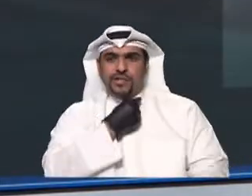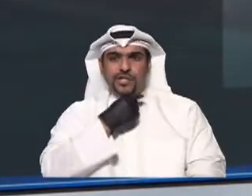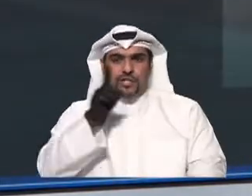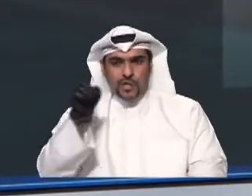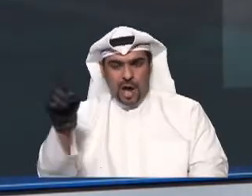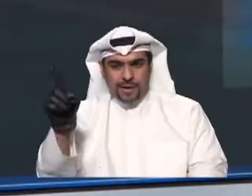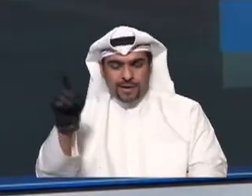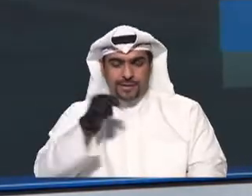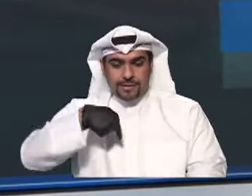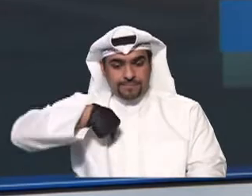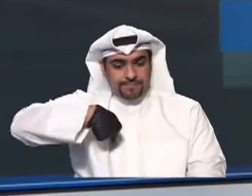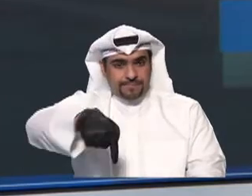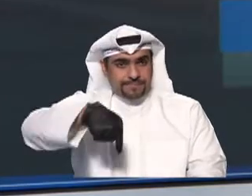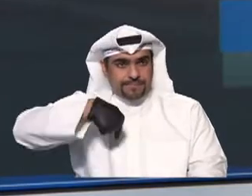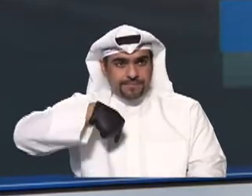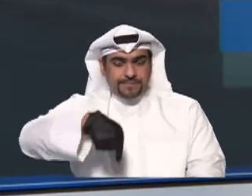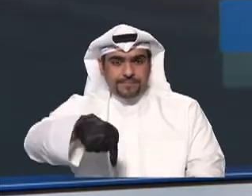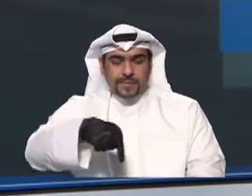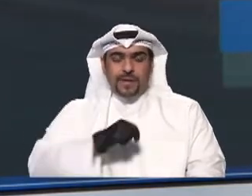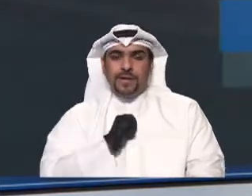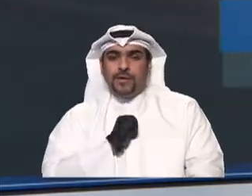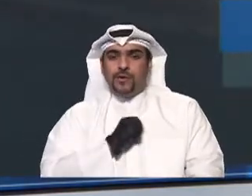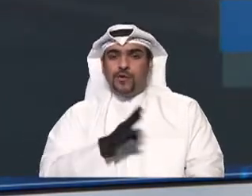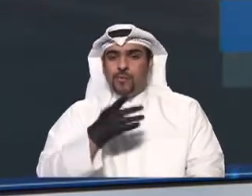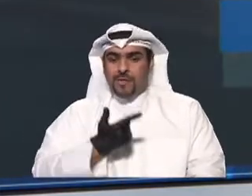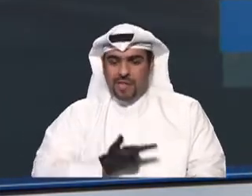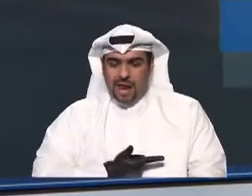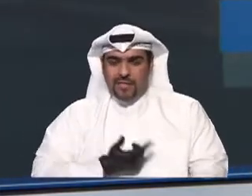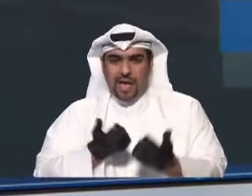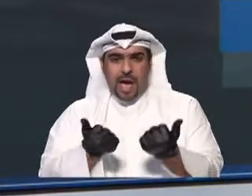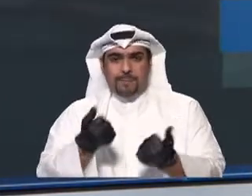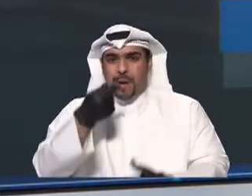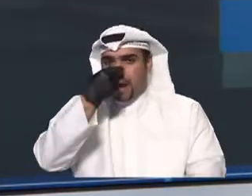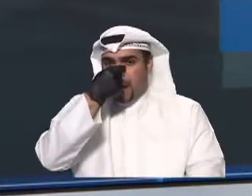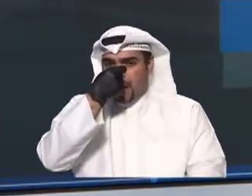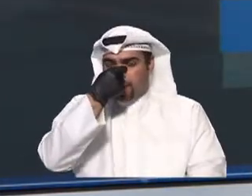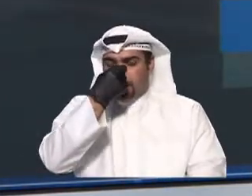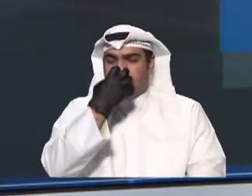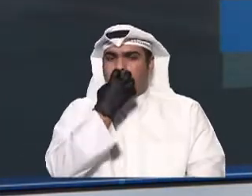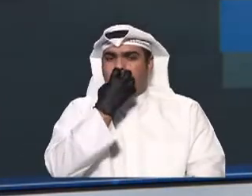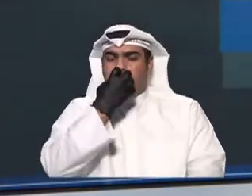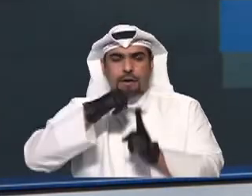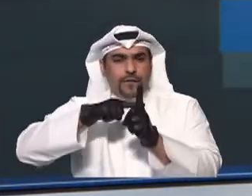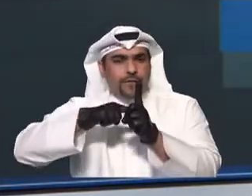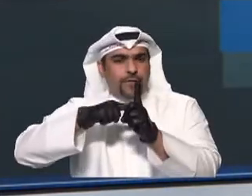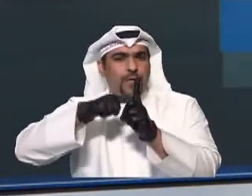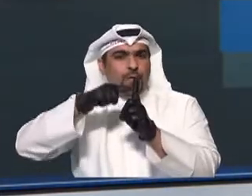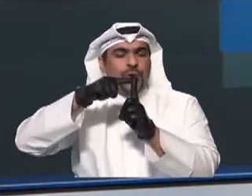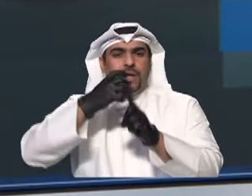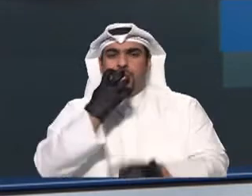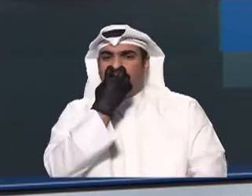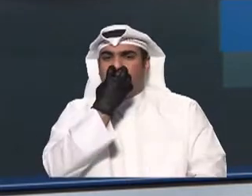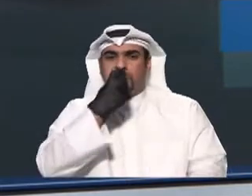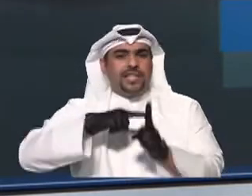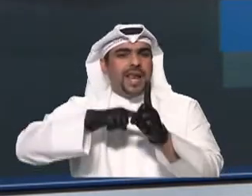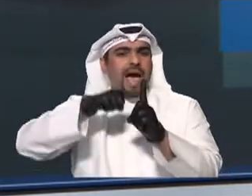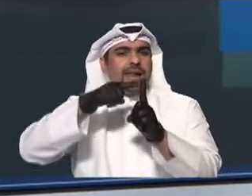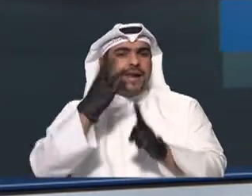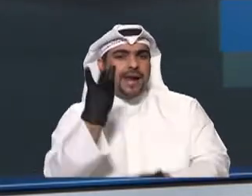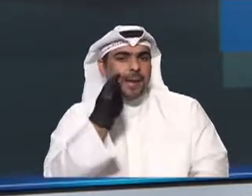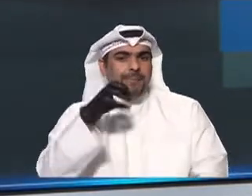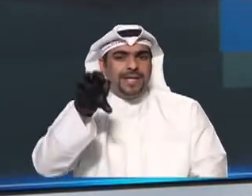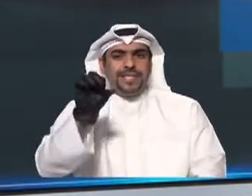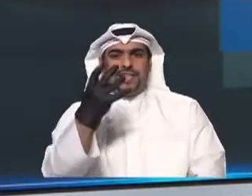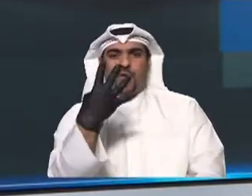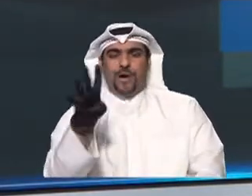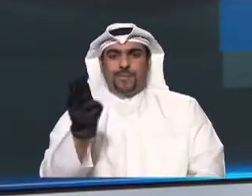الحرارة خلال الأيام المقبلة، ودرجات الحرارة العظمى المتوقعة متفاوتة ما بين 45 إلى 49 درجة مئوية. تعرف على تفاصيل